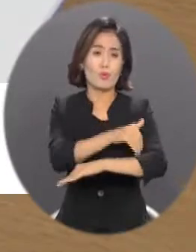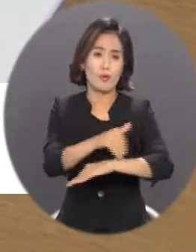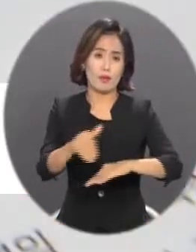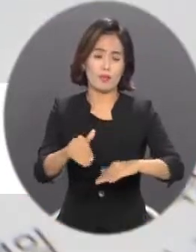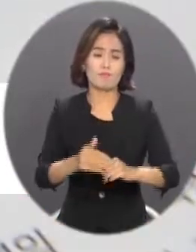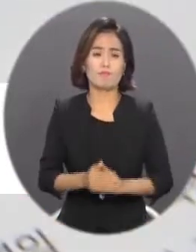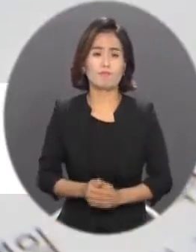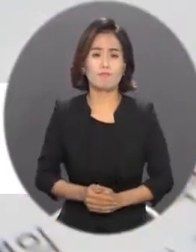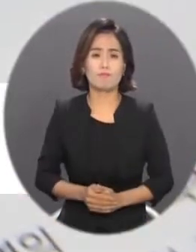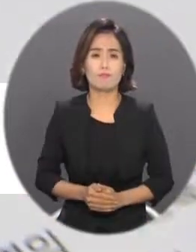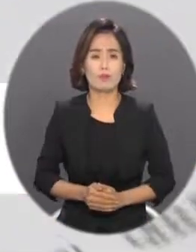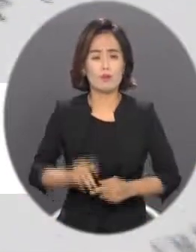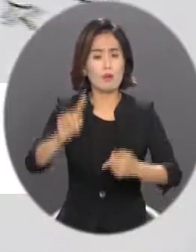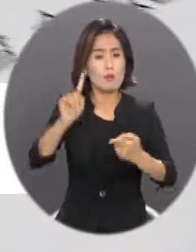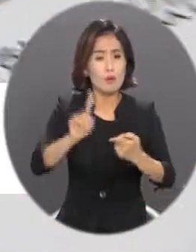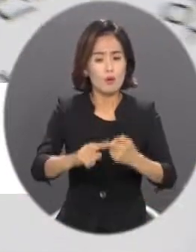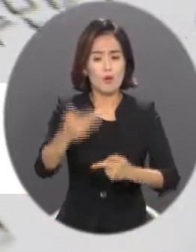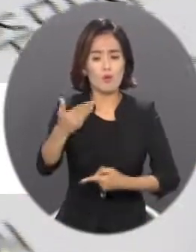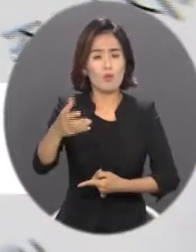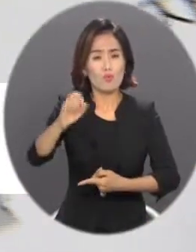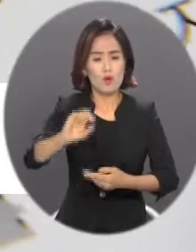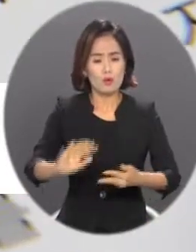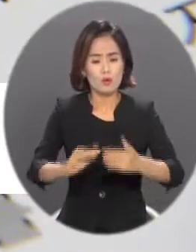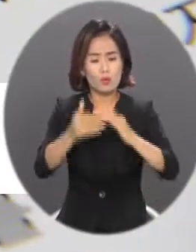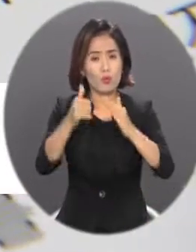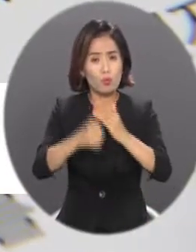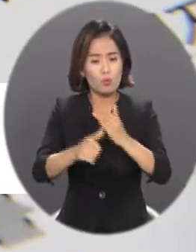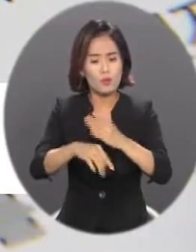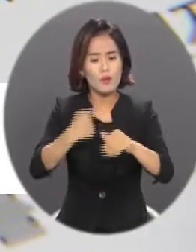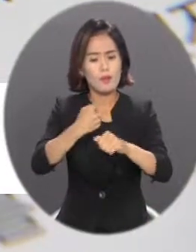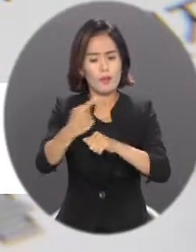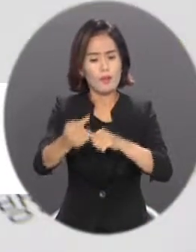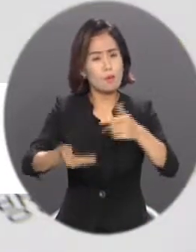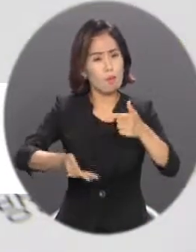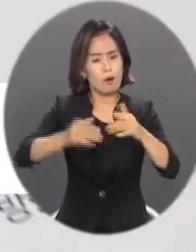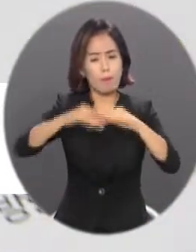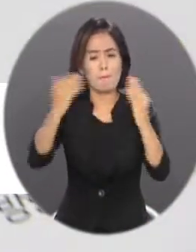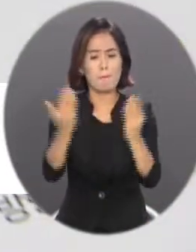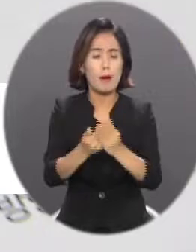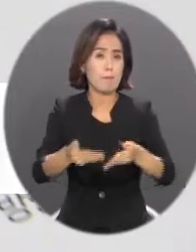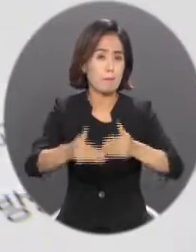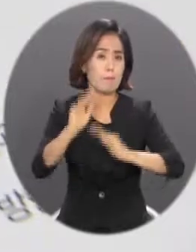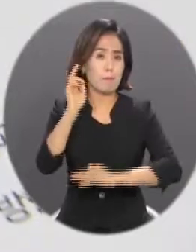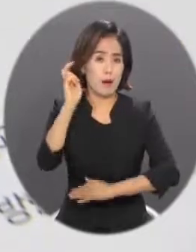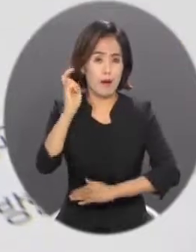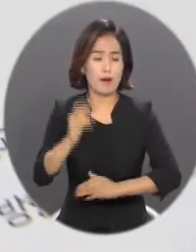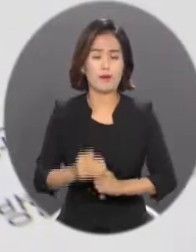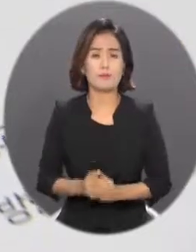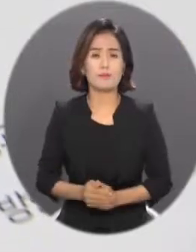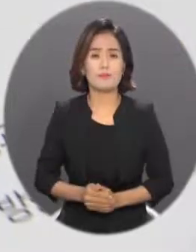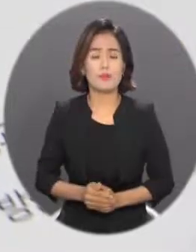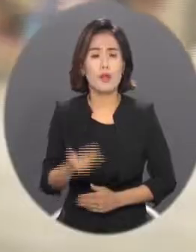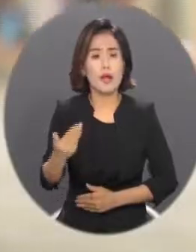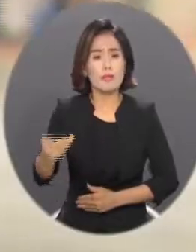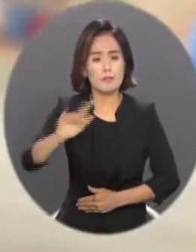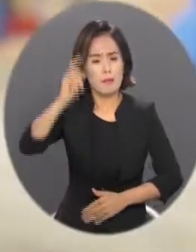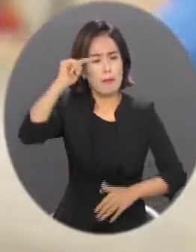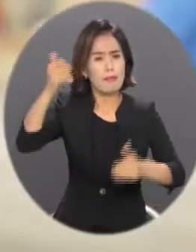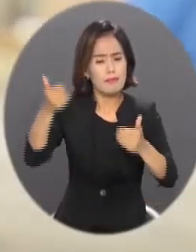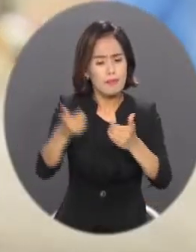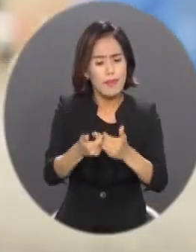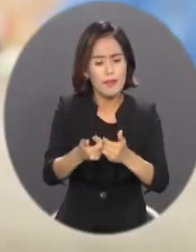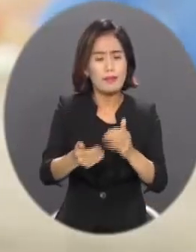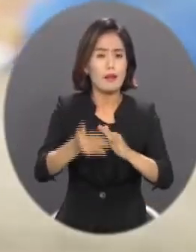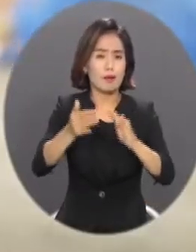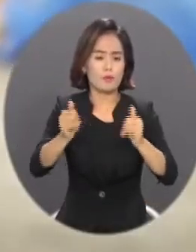방침입니다. 이대로라면 9억짜리 조형물은 내년 상반기쯤 완공될 예정입니다. 하지만 반대하는